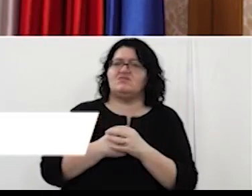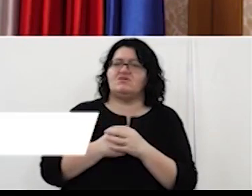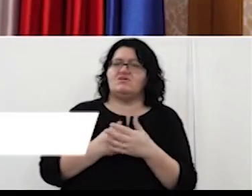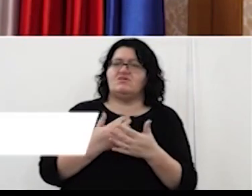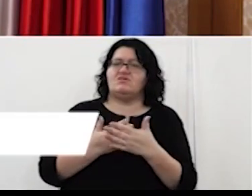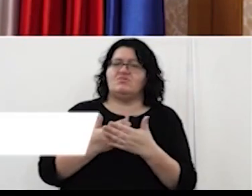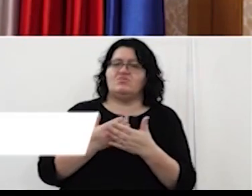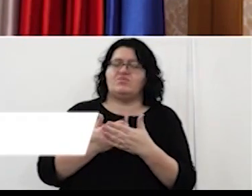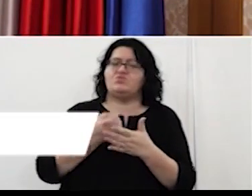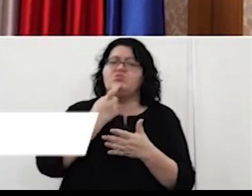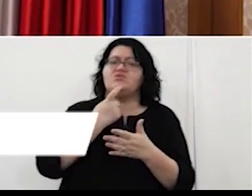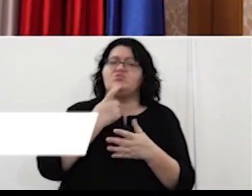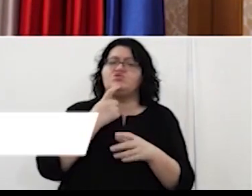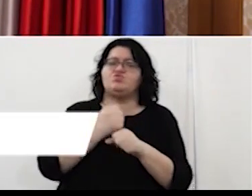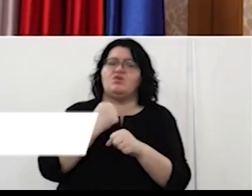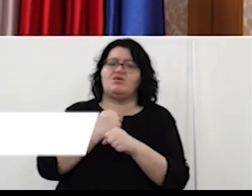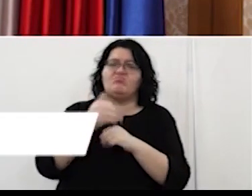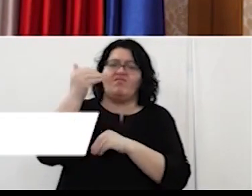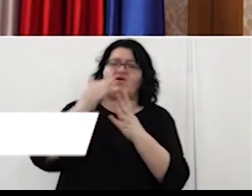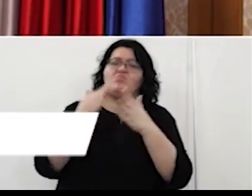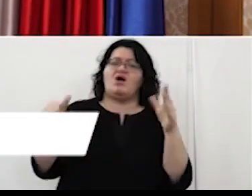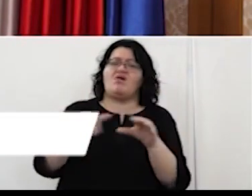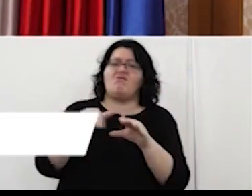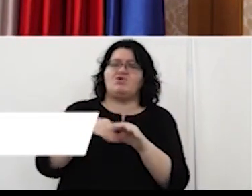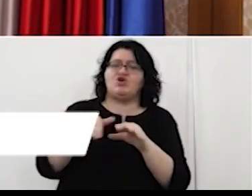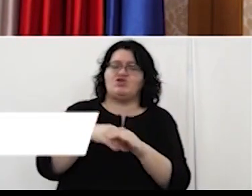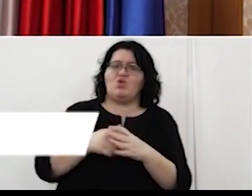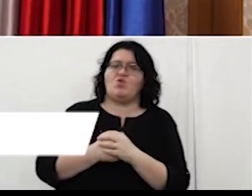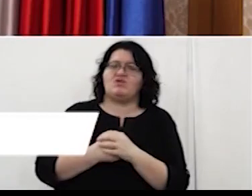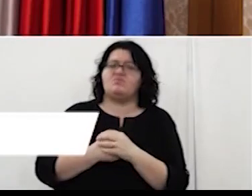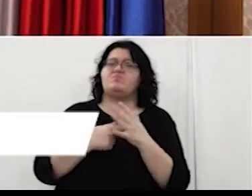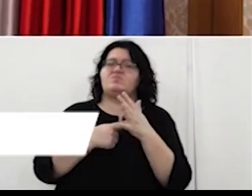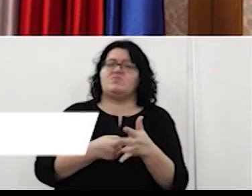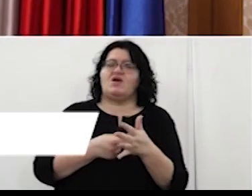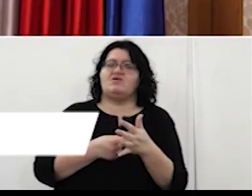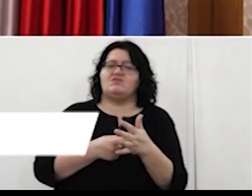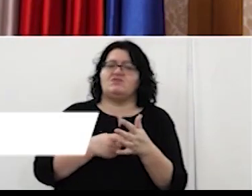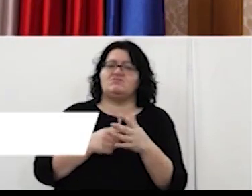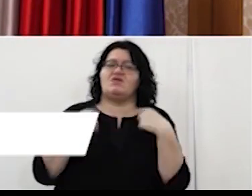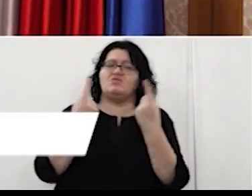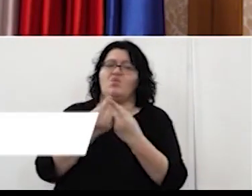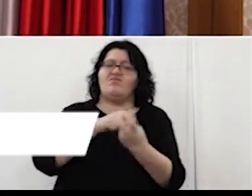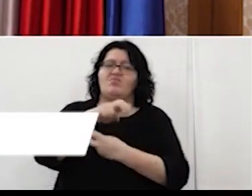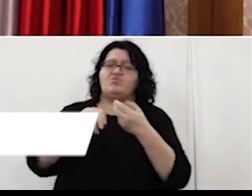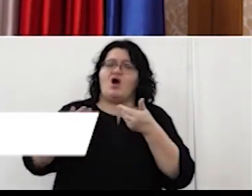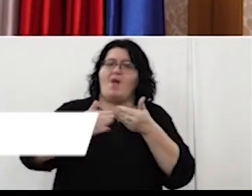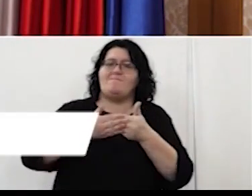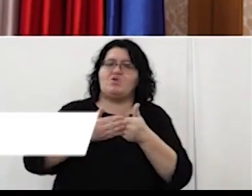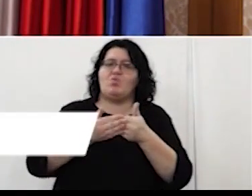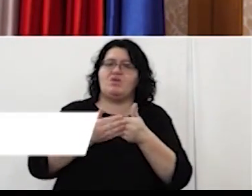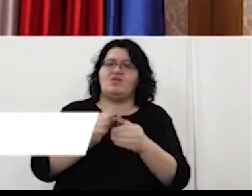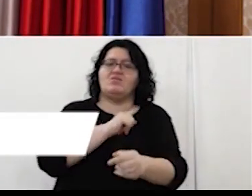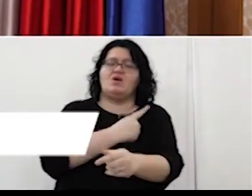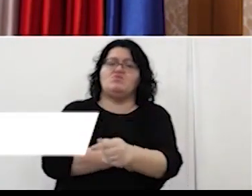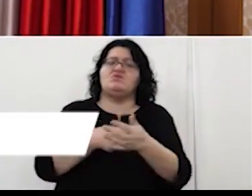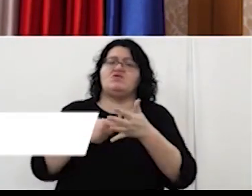ai Timișoarei și mari angajatori. Ori noi vom căuta o apropiere cât mai